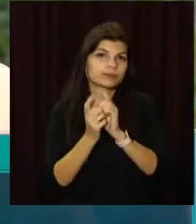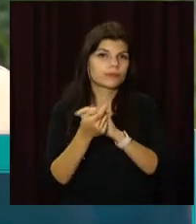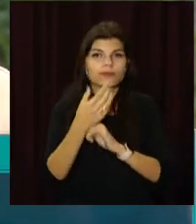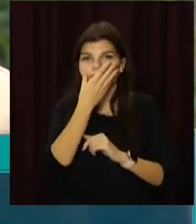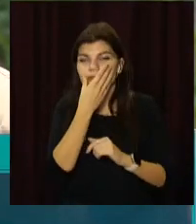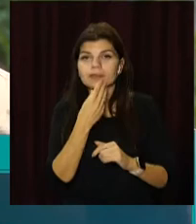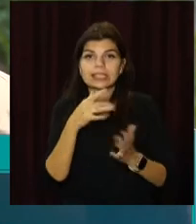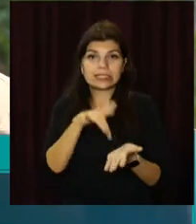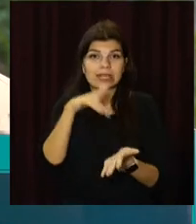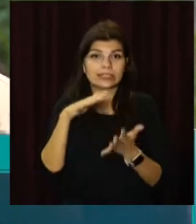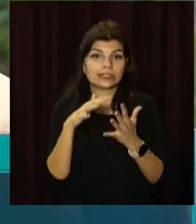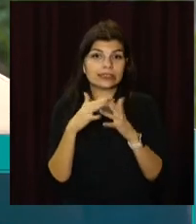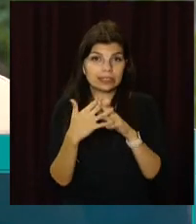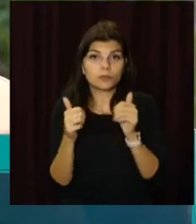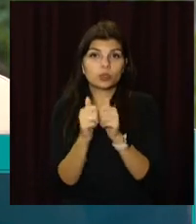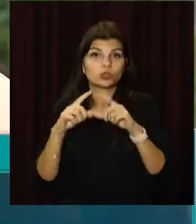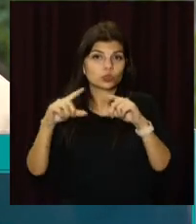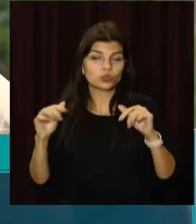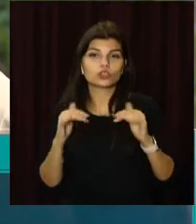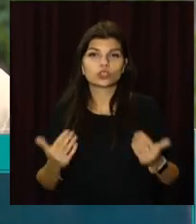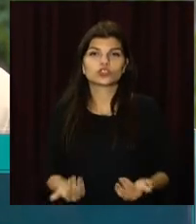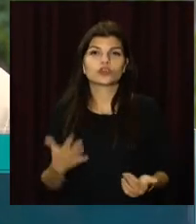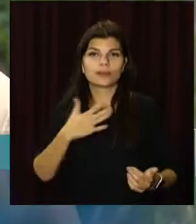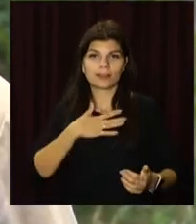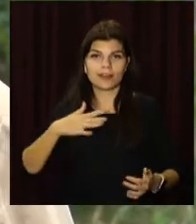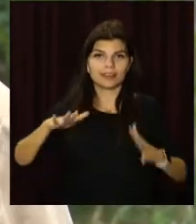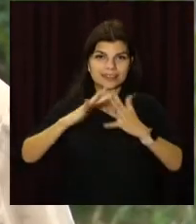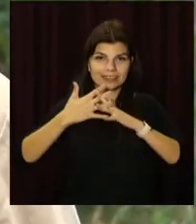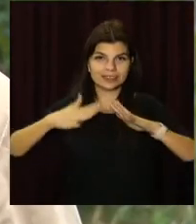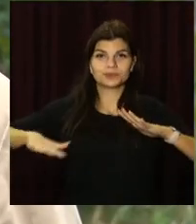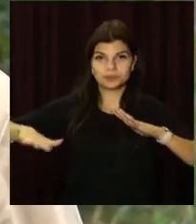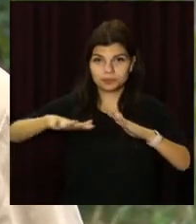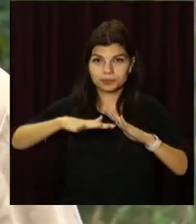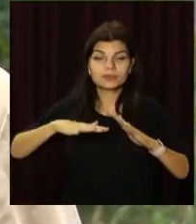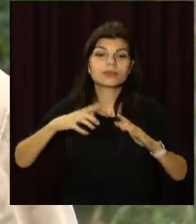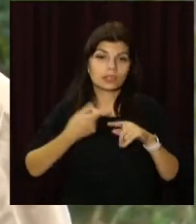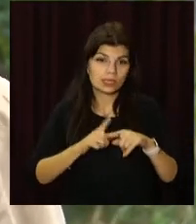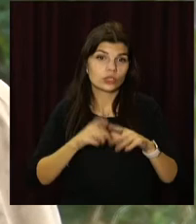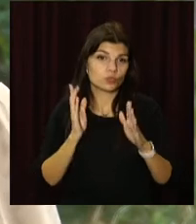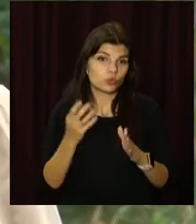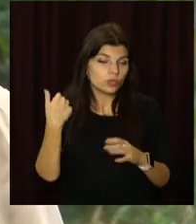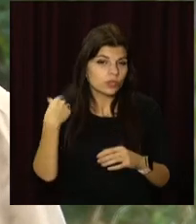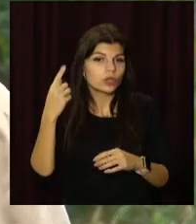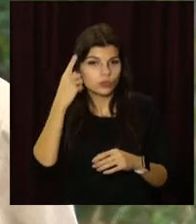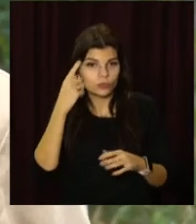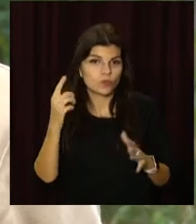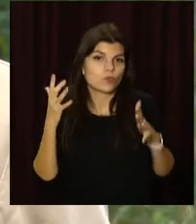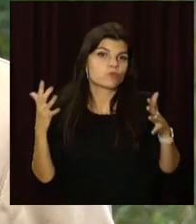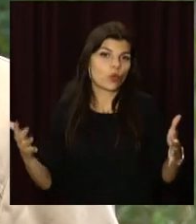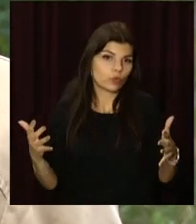центрі села, біля школи, для жителів нашої громади. І це буде, я думаю, великим